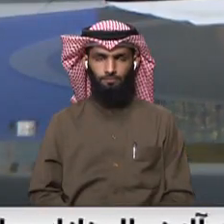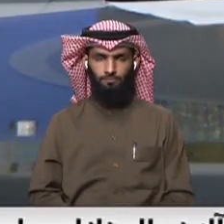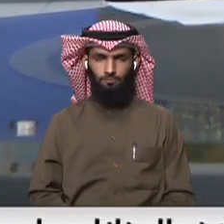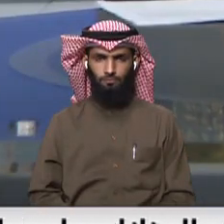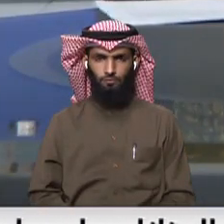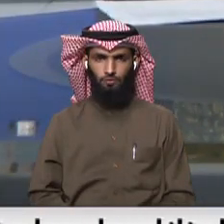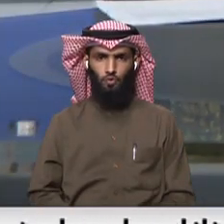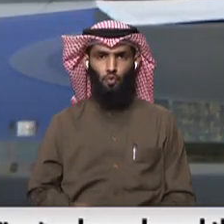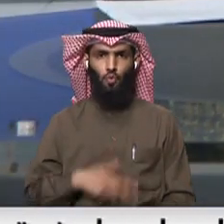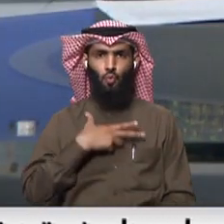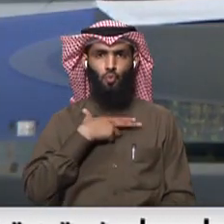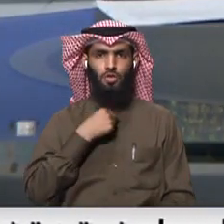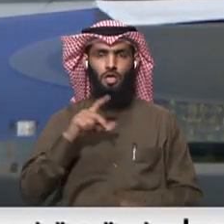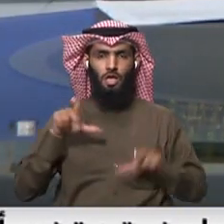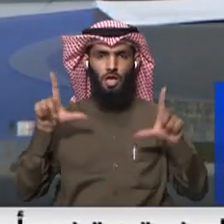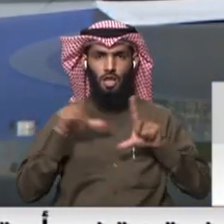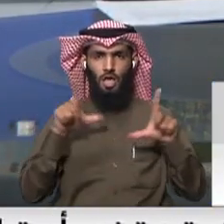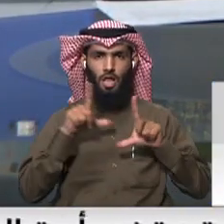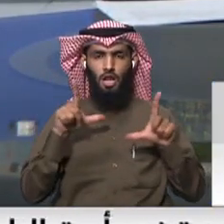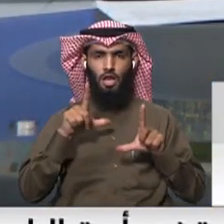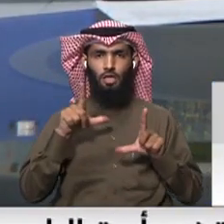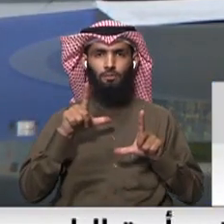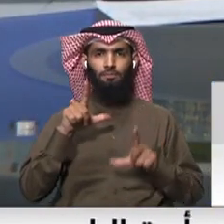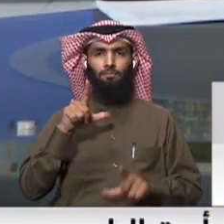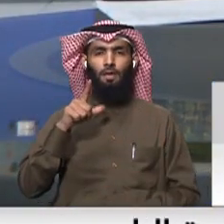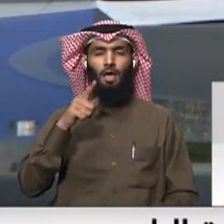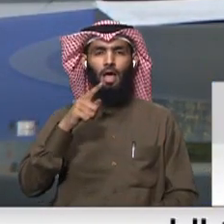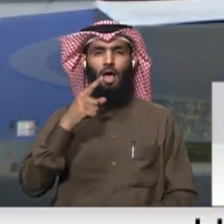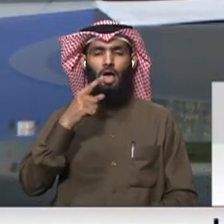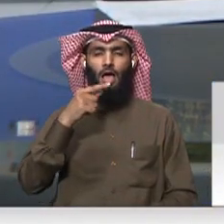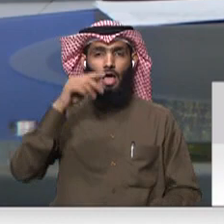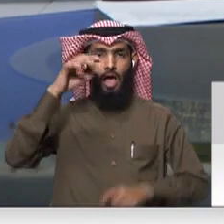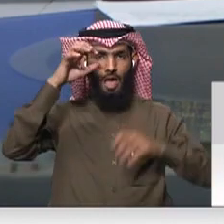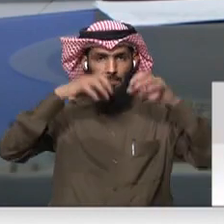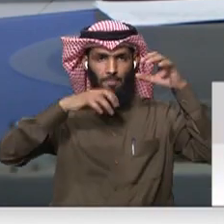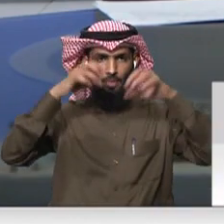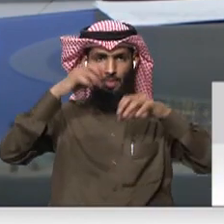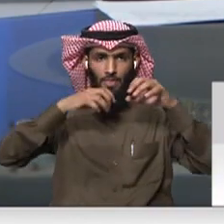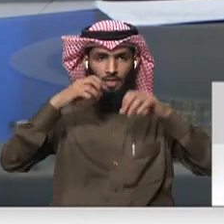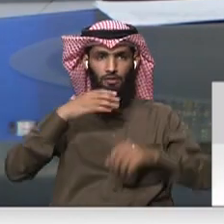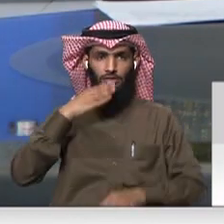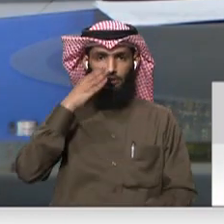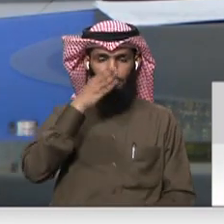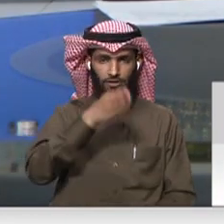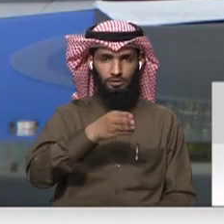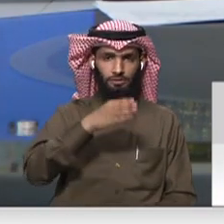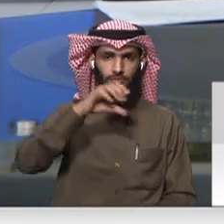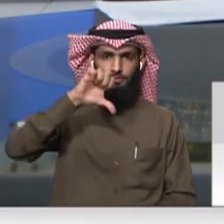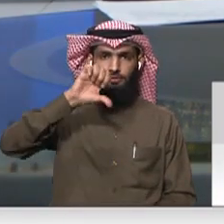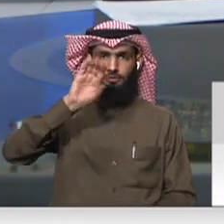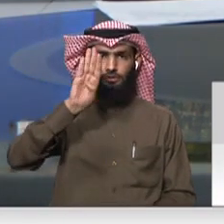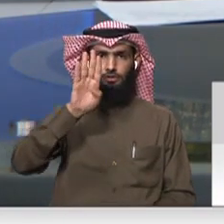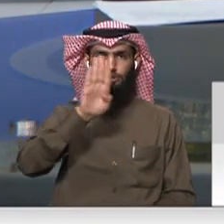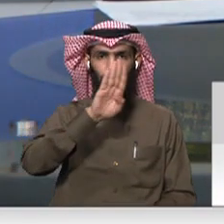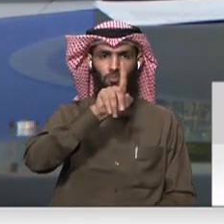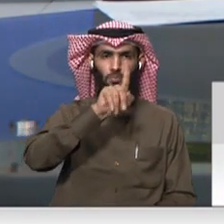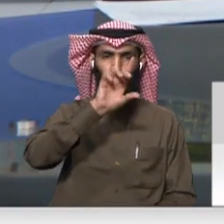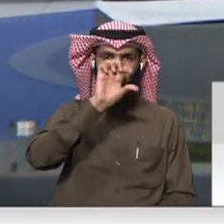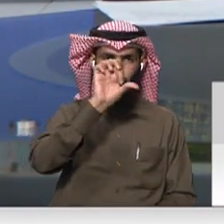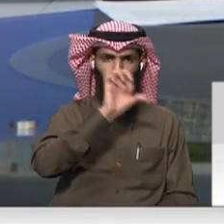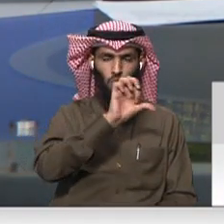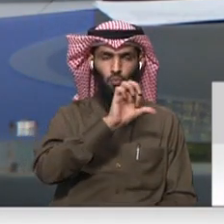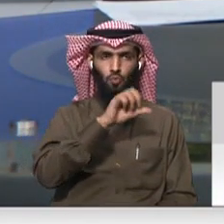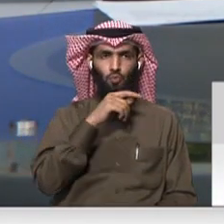تفقد وزير الإعلام والثقافة عبد الرحمن مطيري مهرجان ومعرض تراث إكسبو الخليجي والبحري الثاني الذي يتزامن